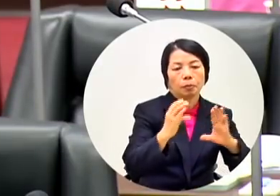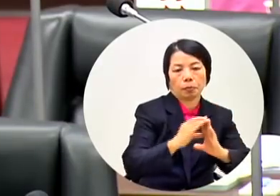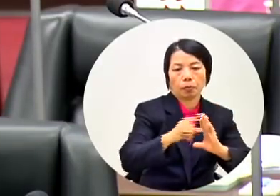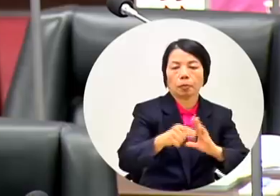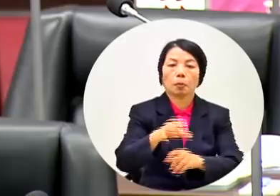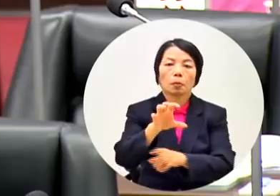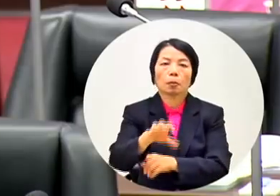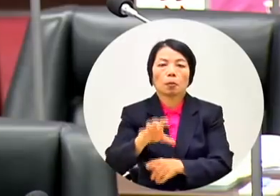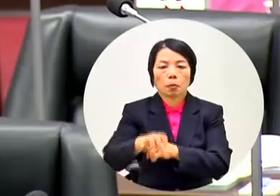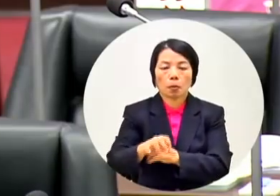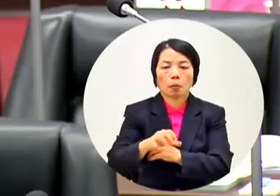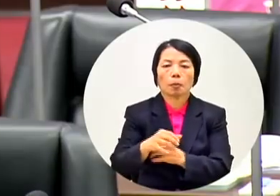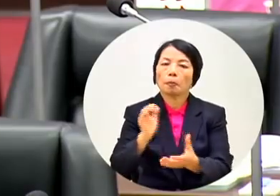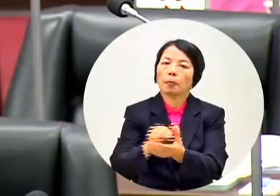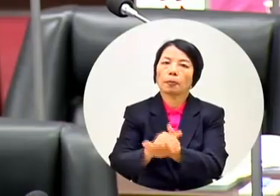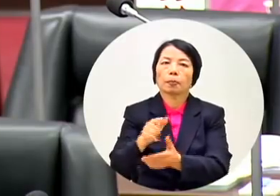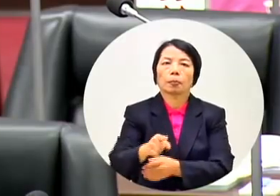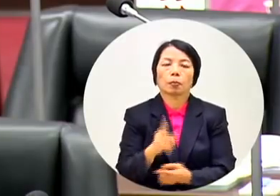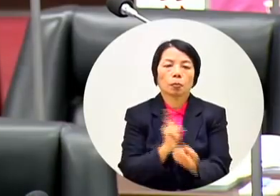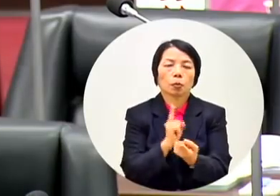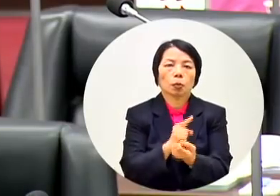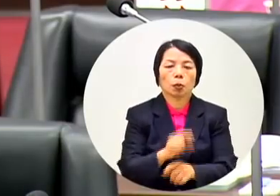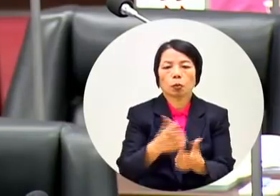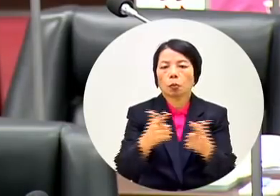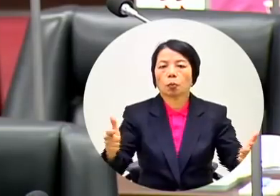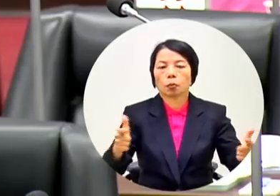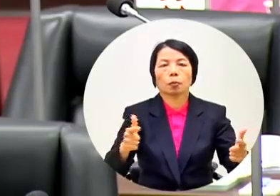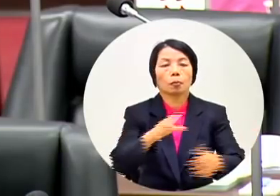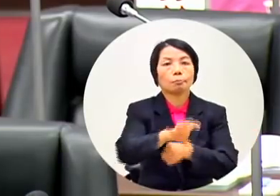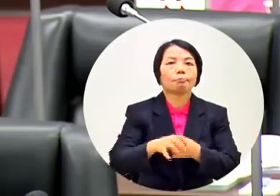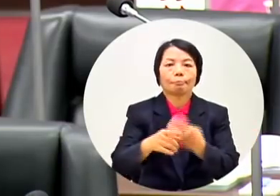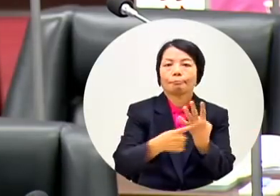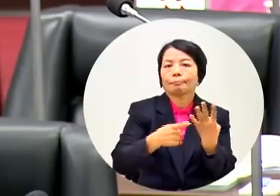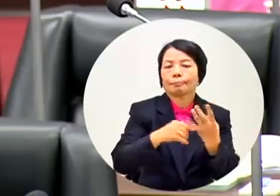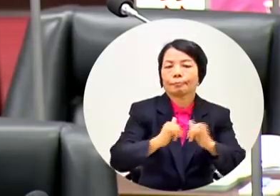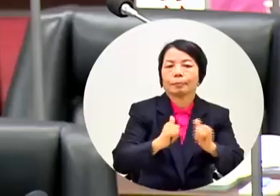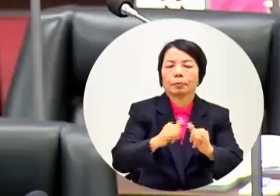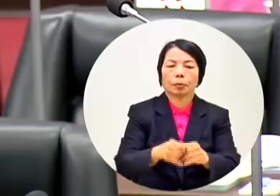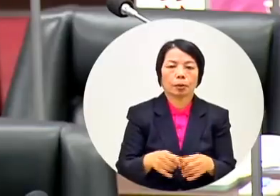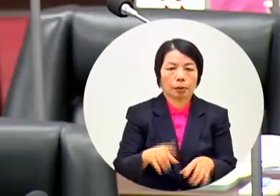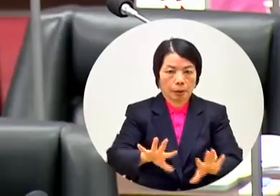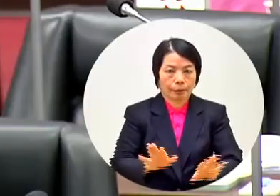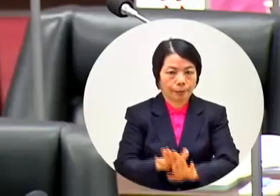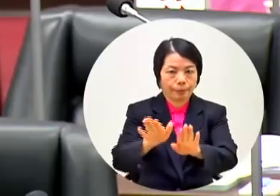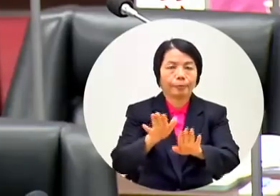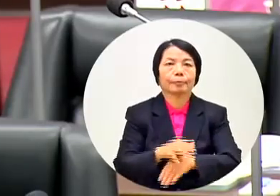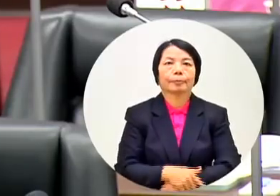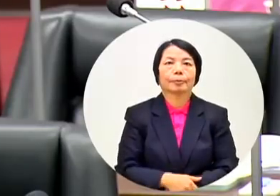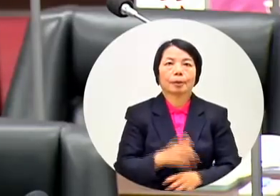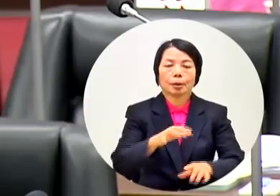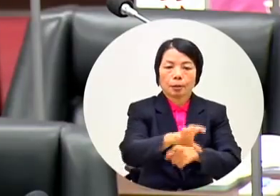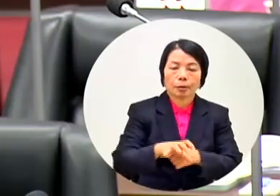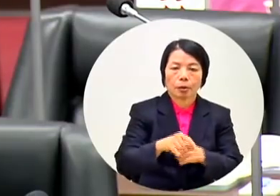高龄化的一个农业社会，在农业社会的发展呢吼。现在农业缺工的问题是蛮重要